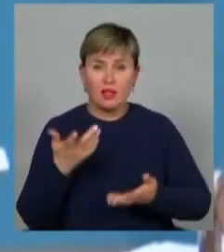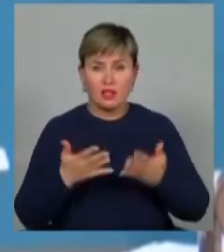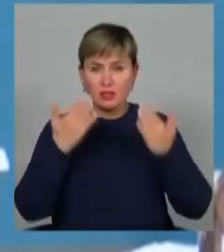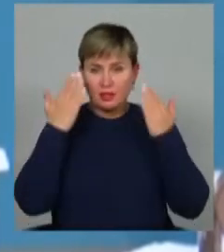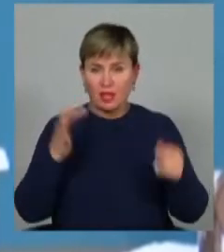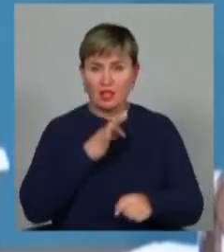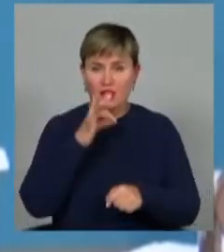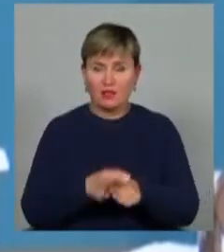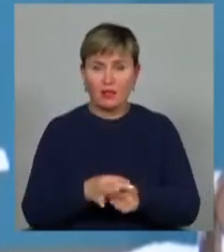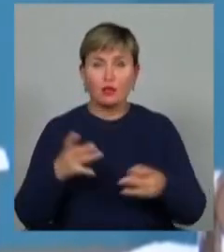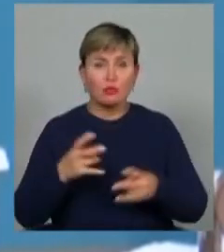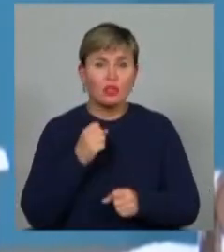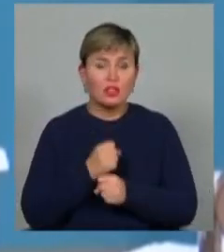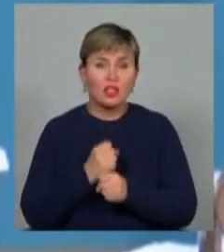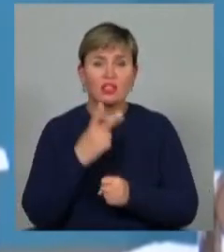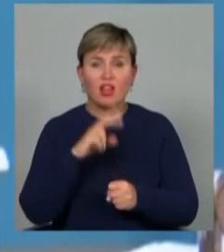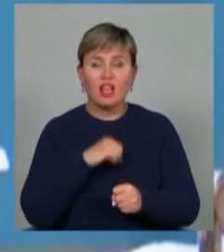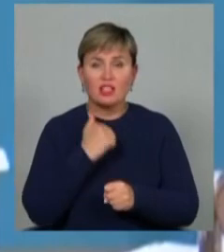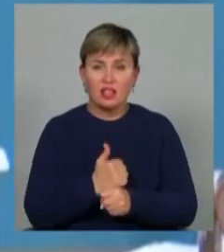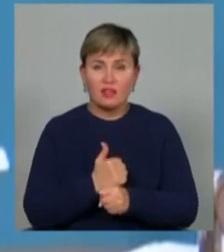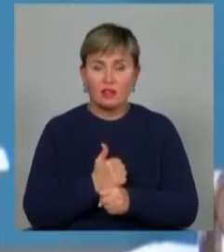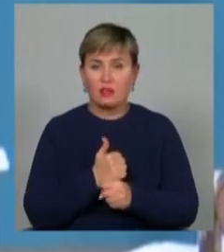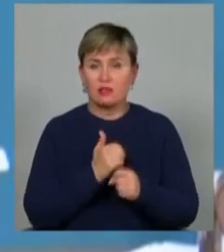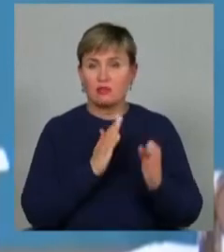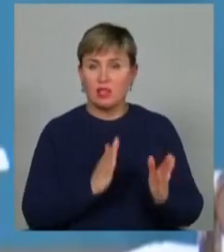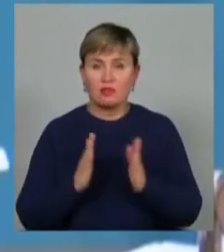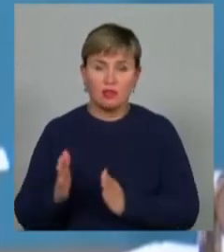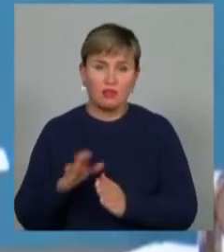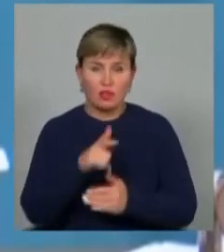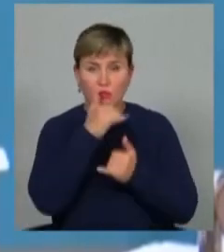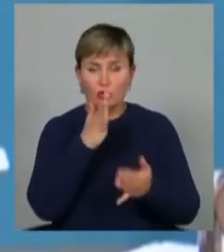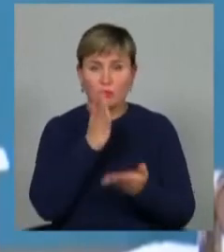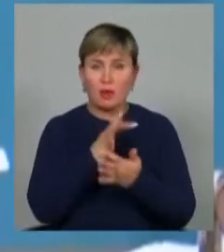не знаете ответа. Нужно сделать два основных шага, и вы не можете это прямо сказать.